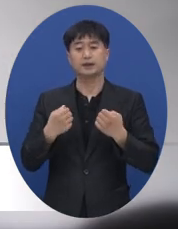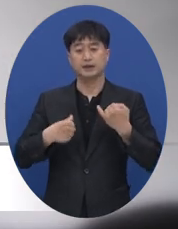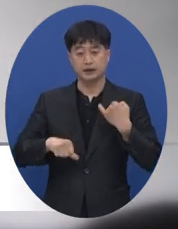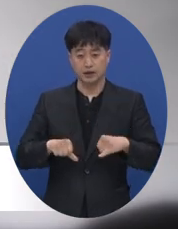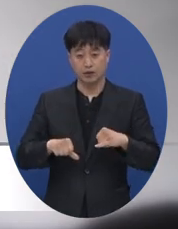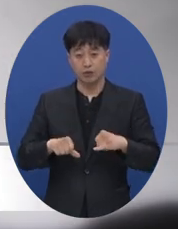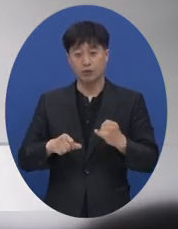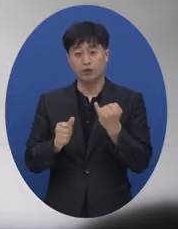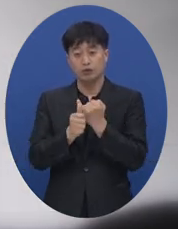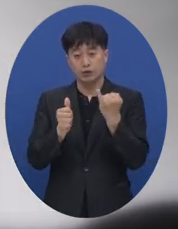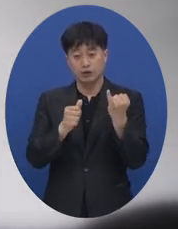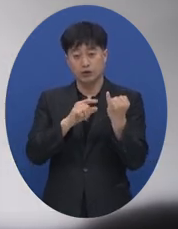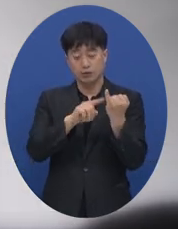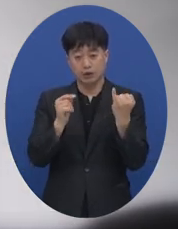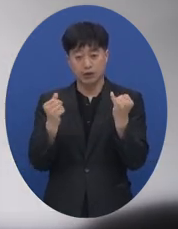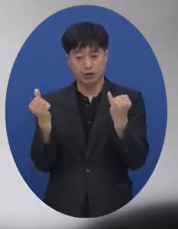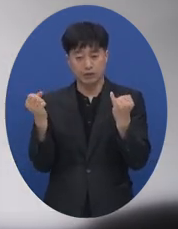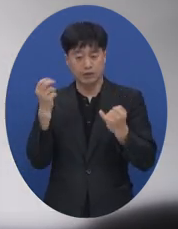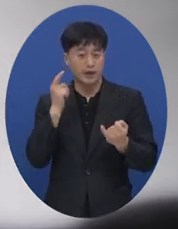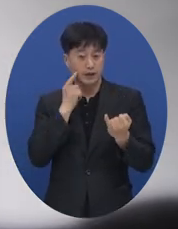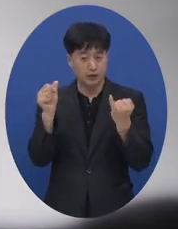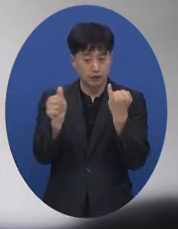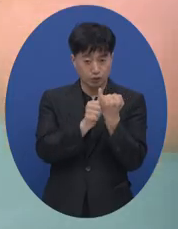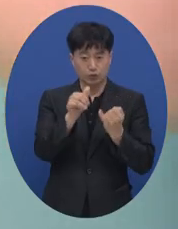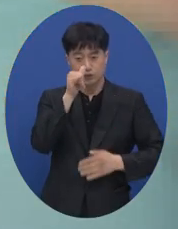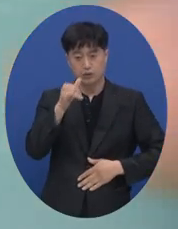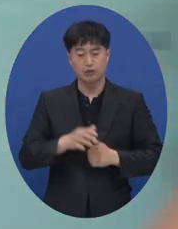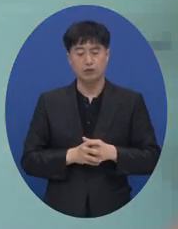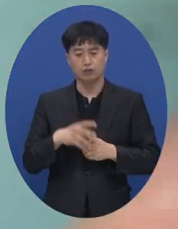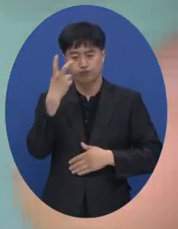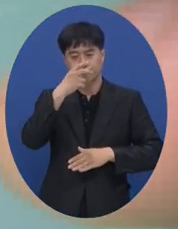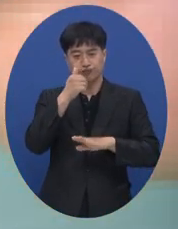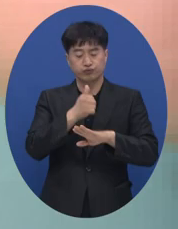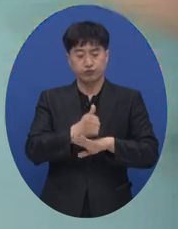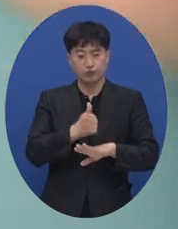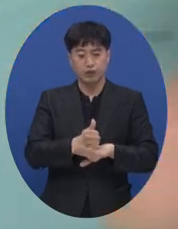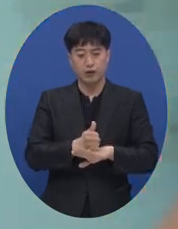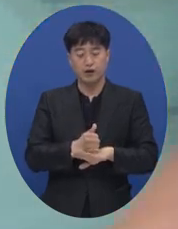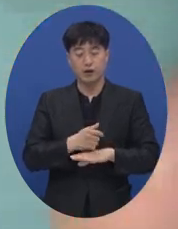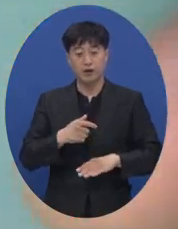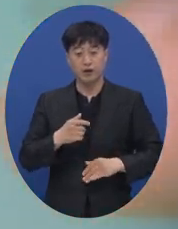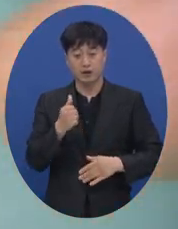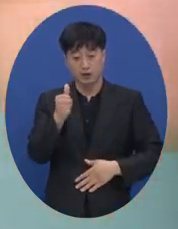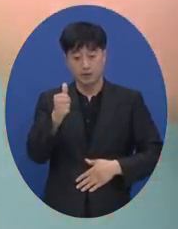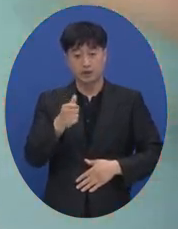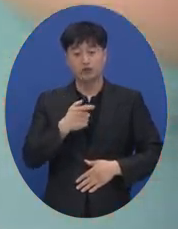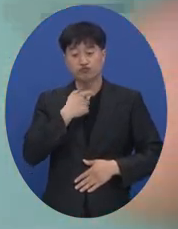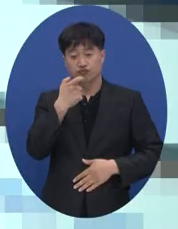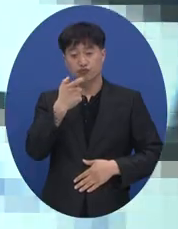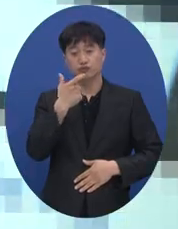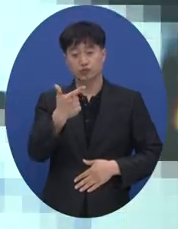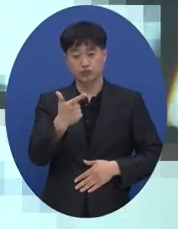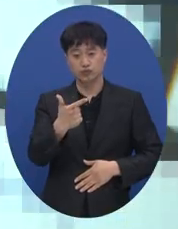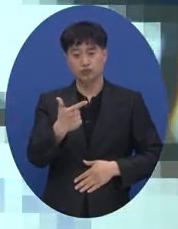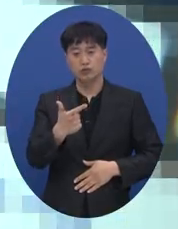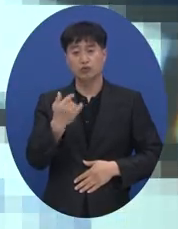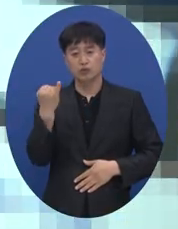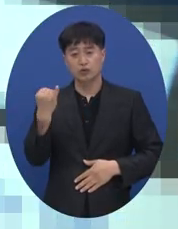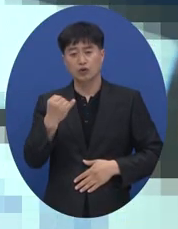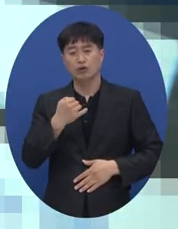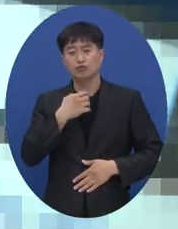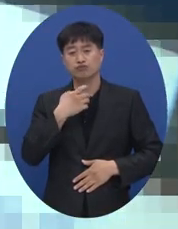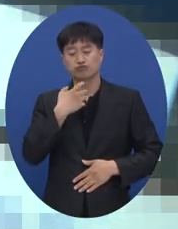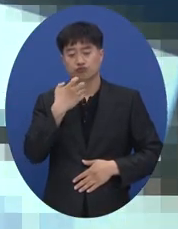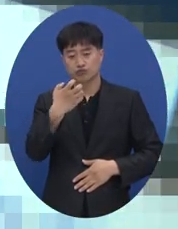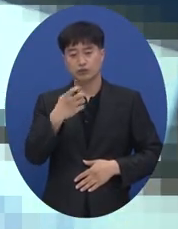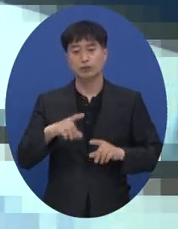결혼을 한 사람도 있습니다 수사결과 브로커는 66년생 여성은 90년생 거래는 한 온라인